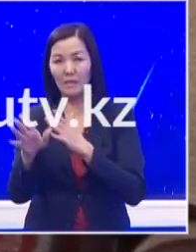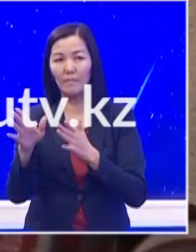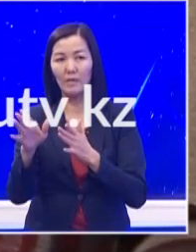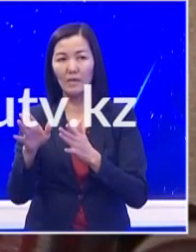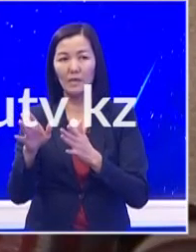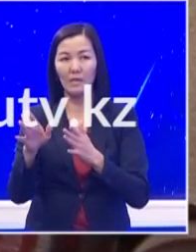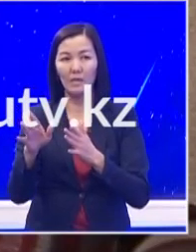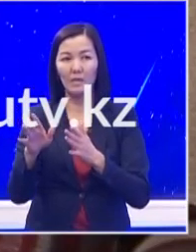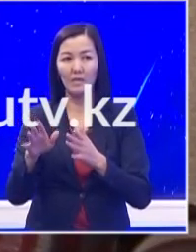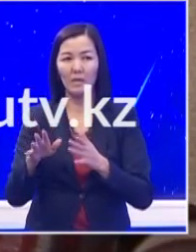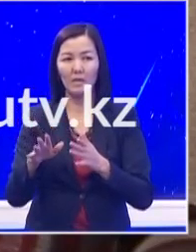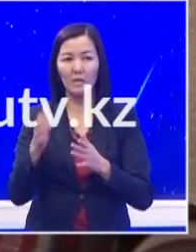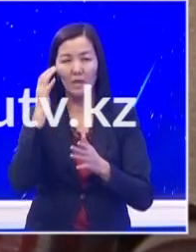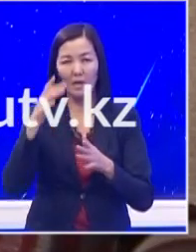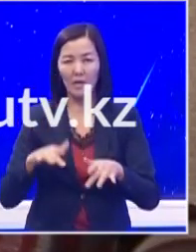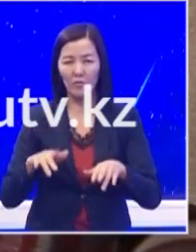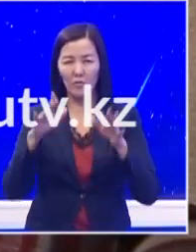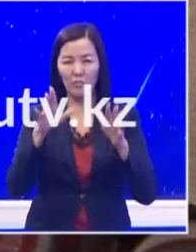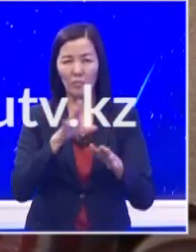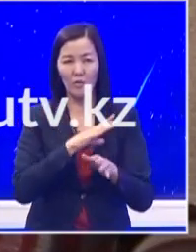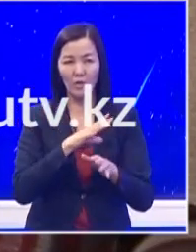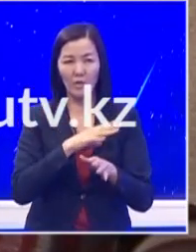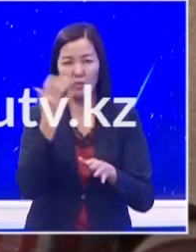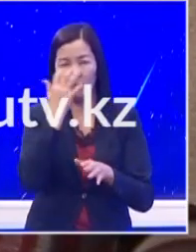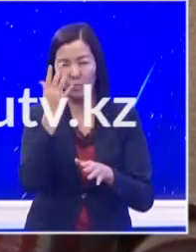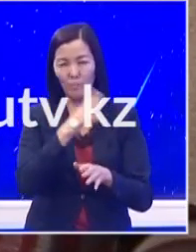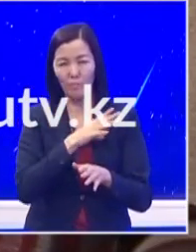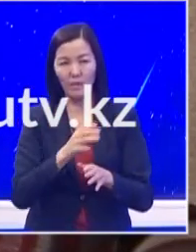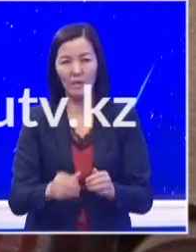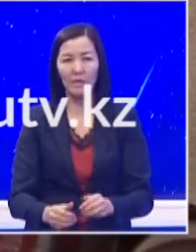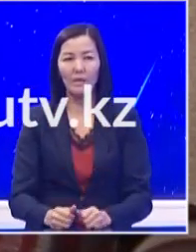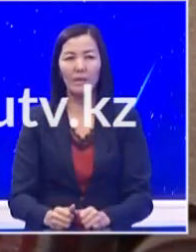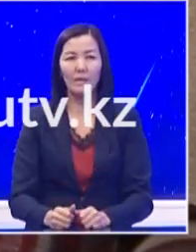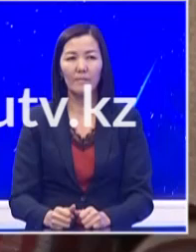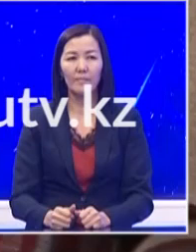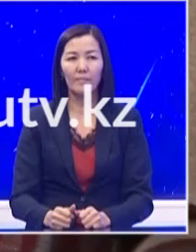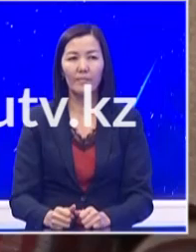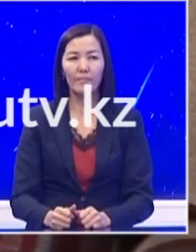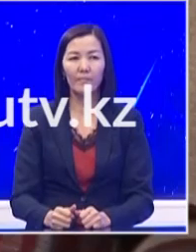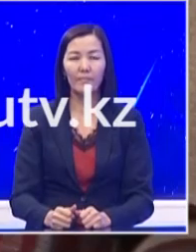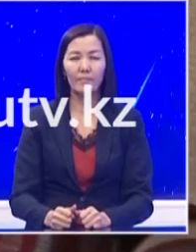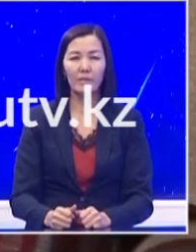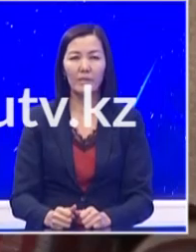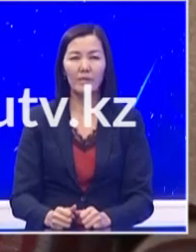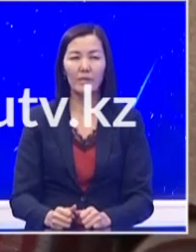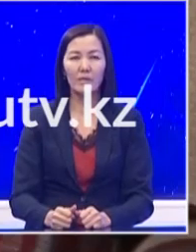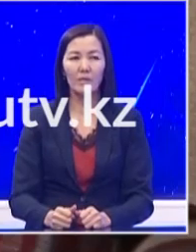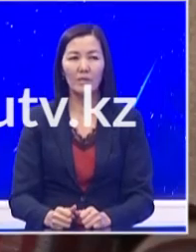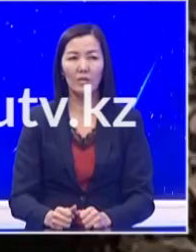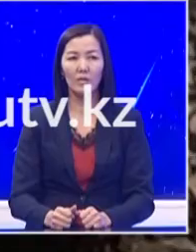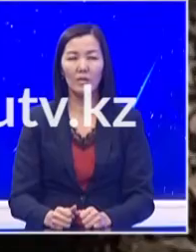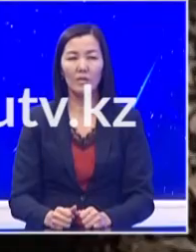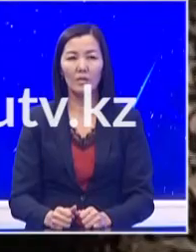жаңағы ішінде қара түтін болғаннан кейін ештеңке көрінбеді себебі ана қолмен ұстап кіріп жаңағы өртті